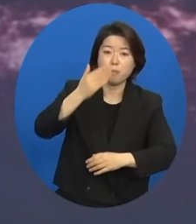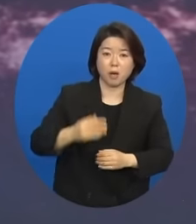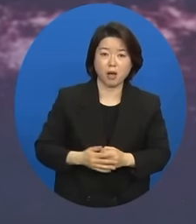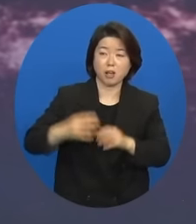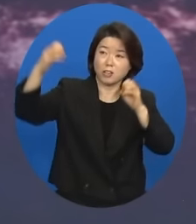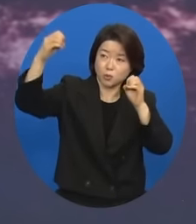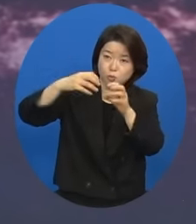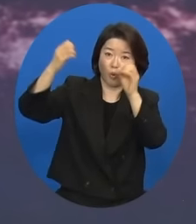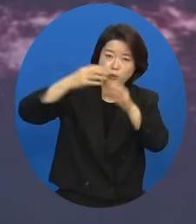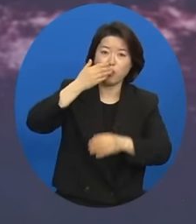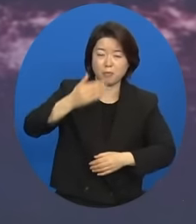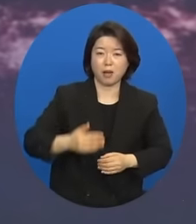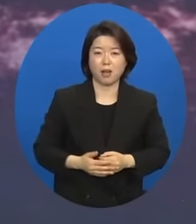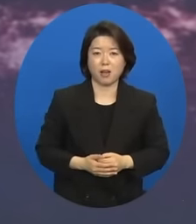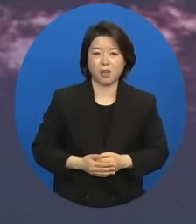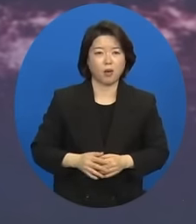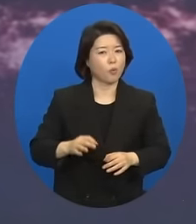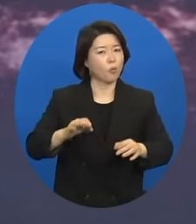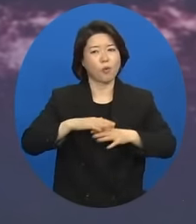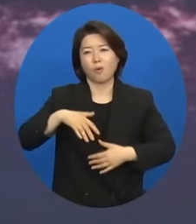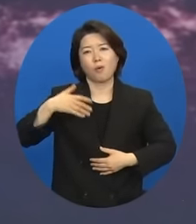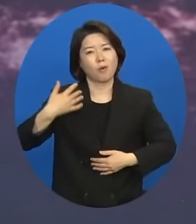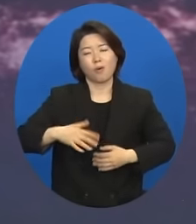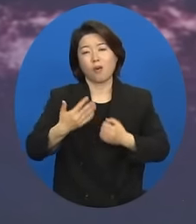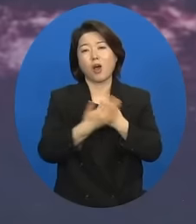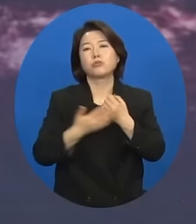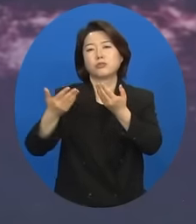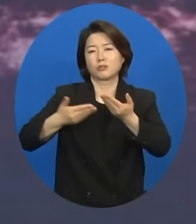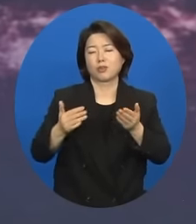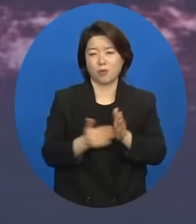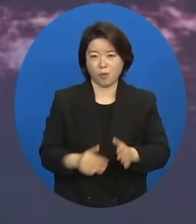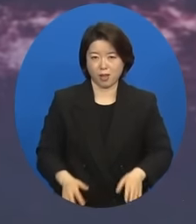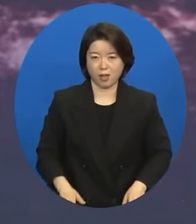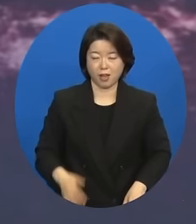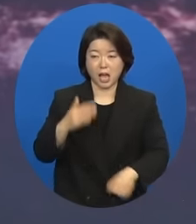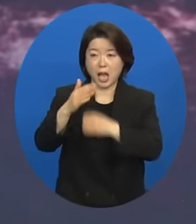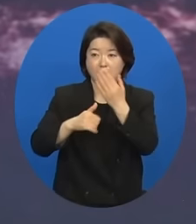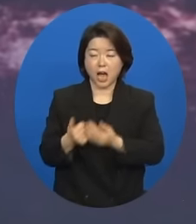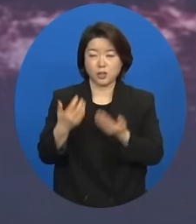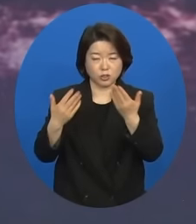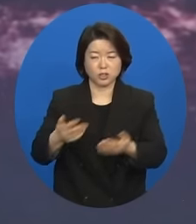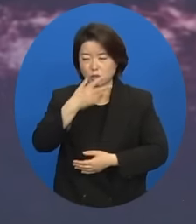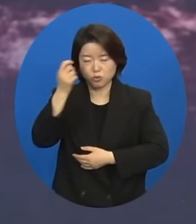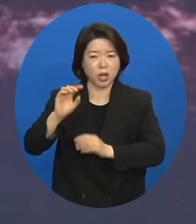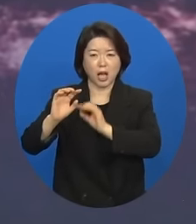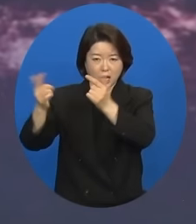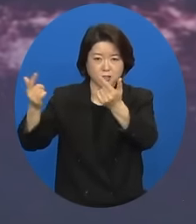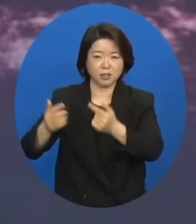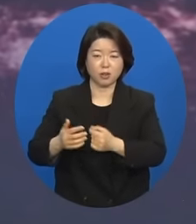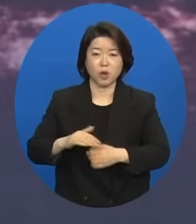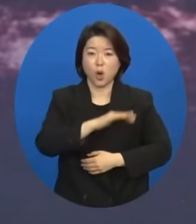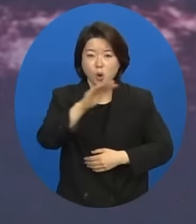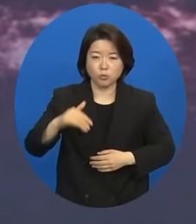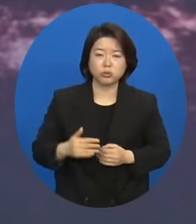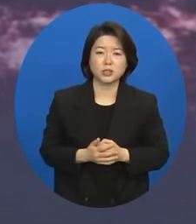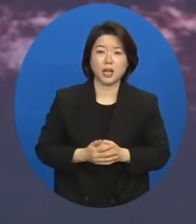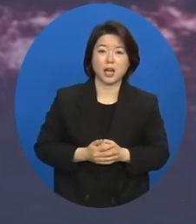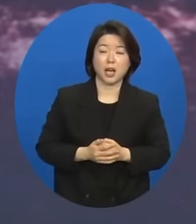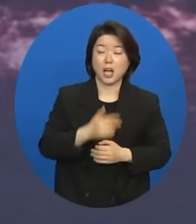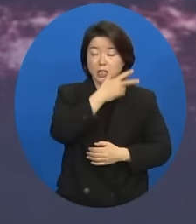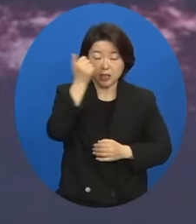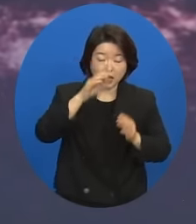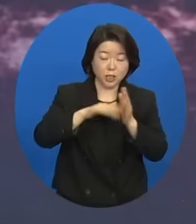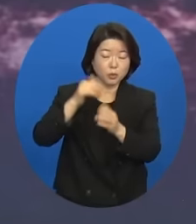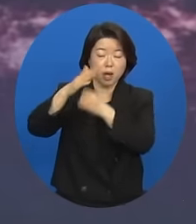이미 주어진 것입니다 그래서 하나님은요 쉬시는 것이 아니라 주무시는 것이 아니라 우리가 우리가 살 때에도